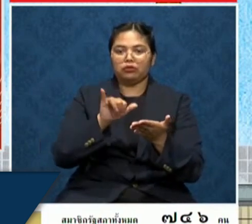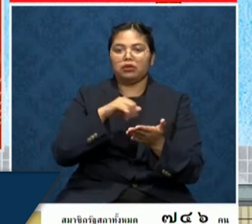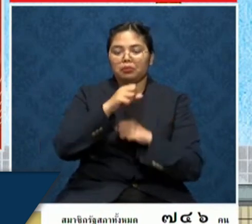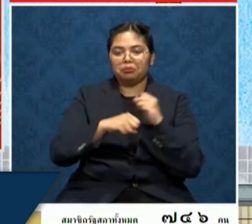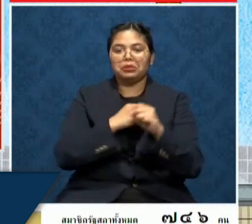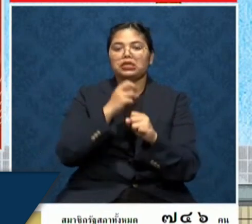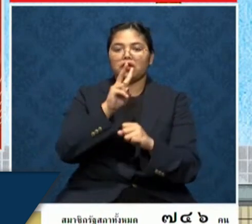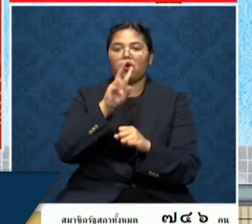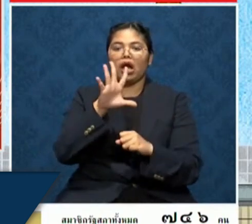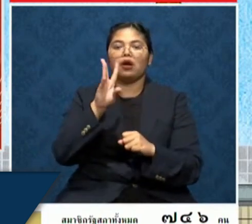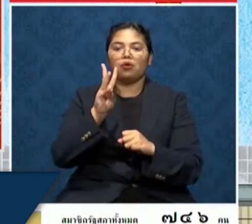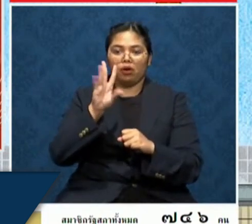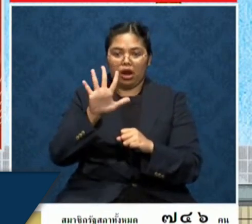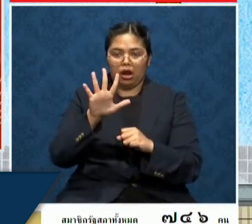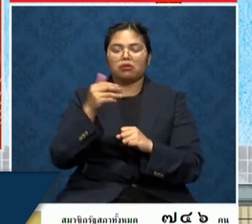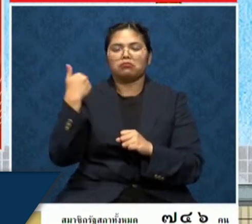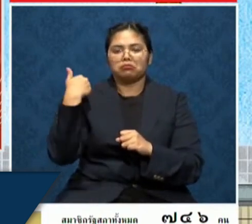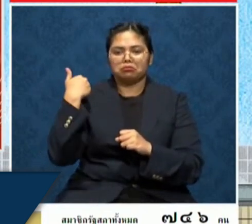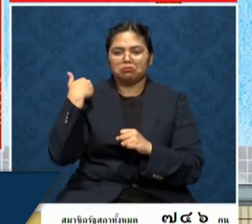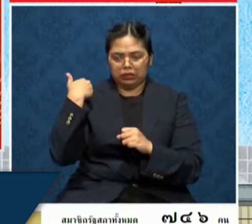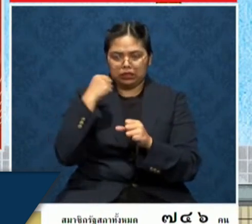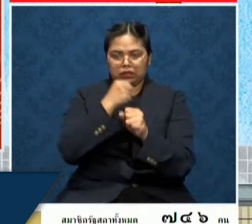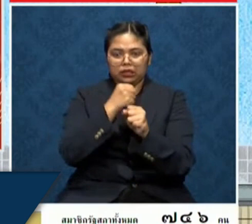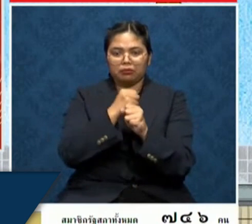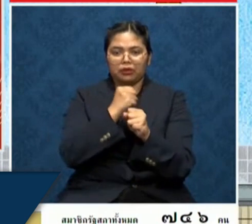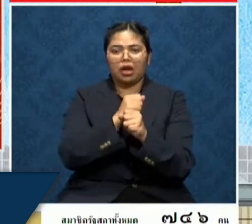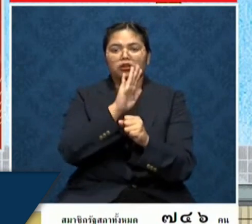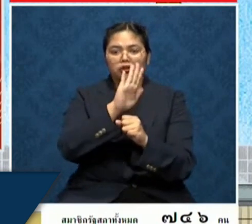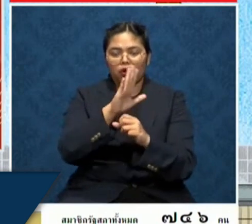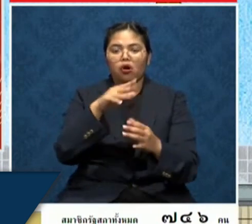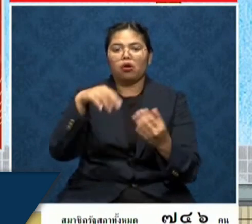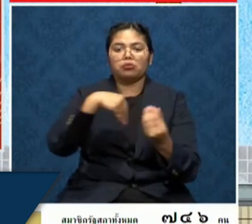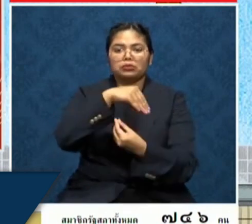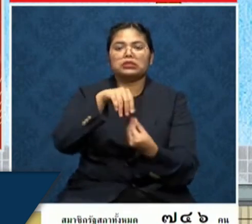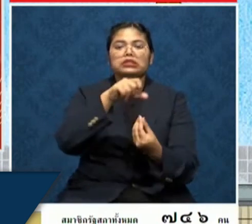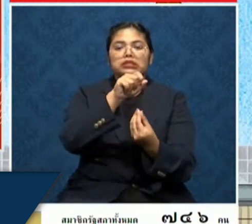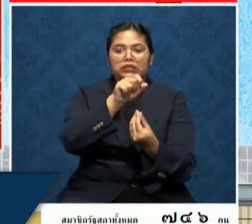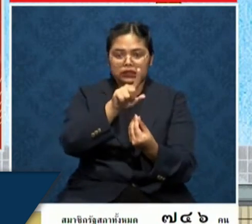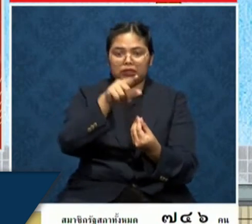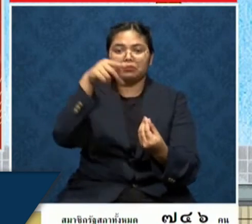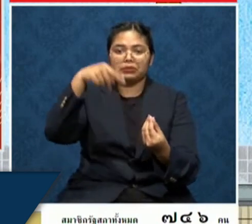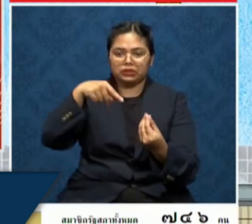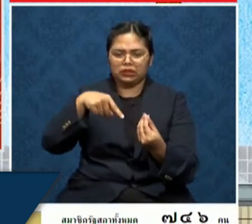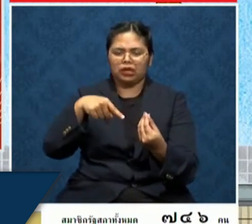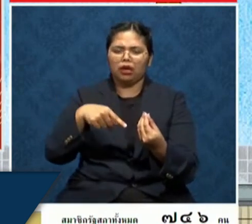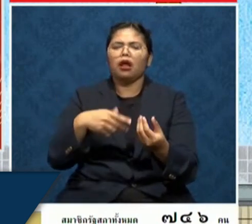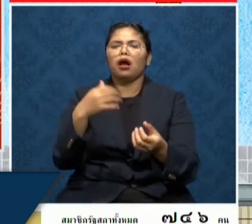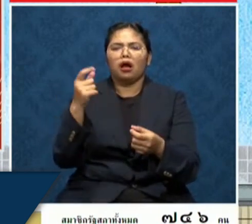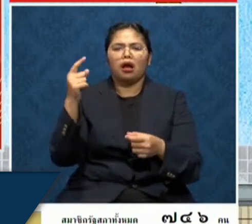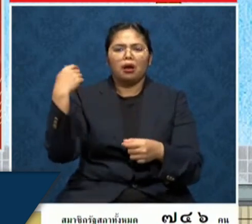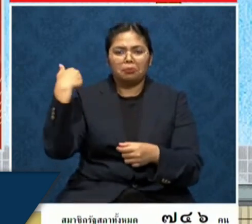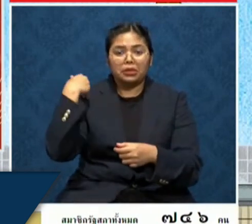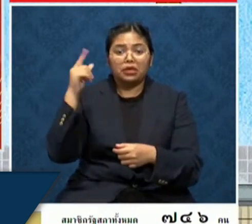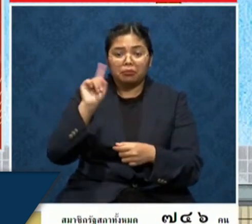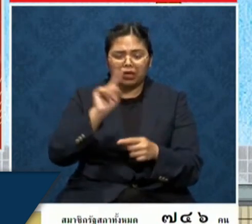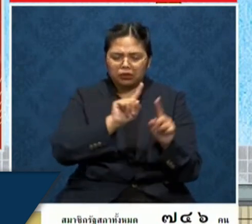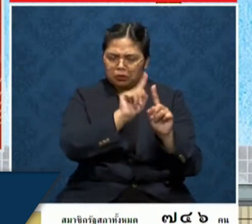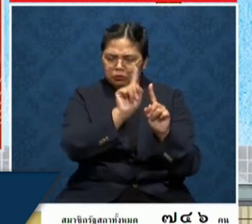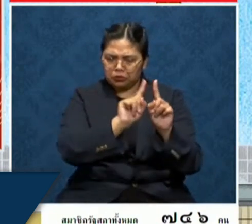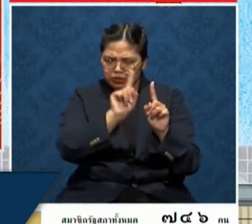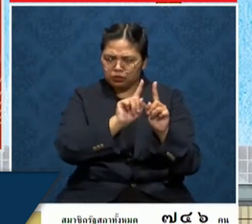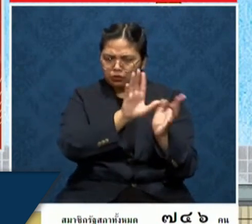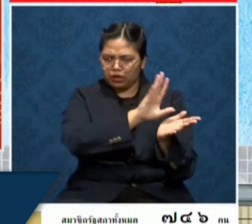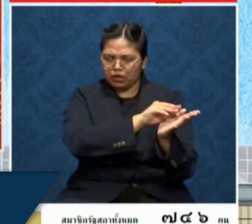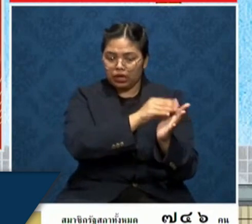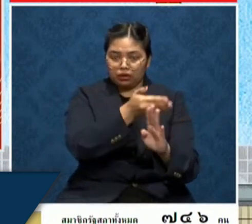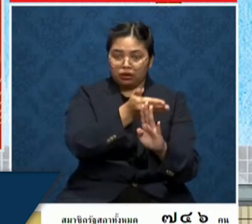2565หนึ่งในนั้นคือผลการดำเนินงานของเขตเศรษฐกิจพิเศษว่าเป็นอย่างไรเทียบกับตัวชี้วัดที่เคยตั้งไว้ก่อนเริ่ม